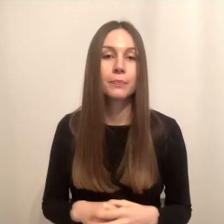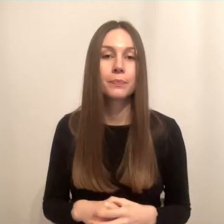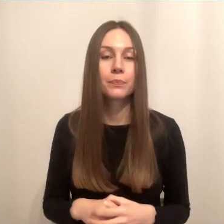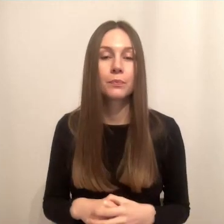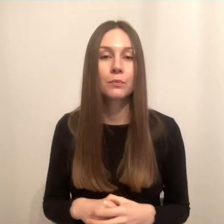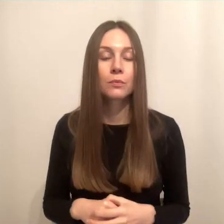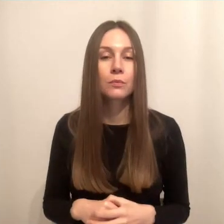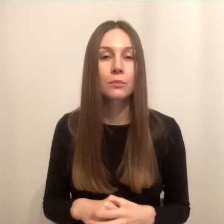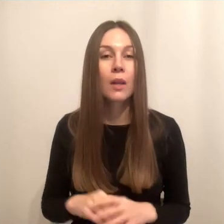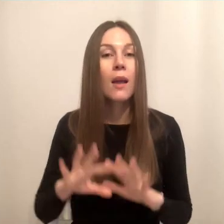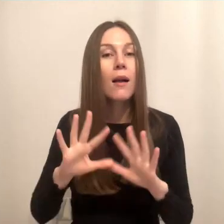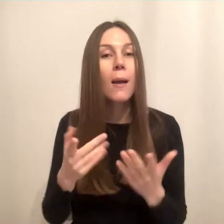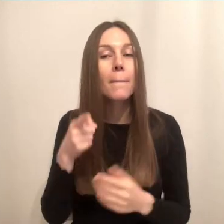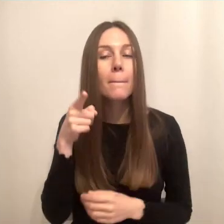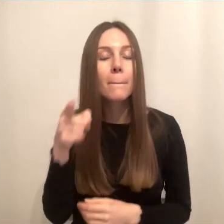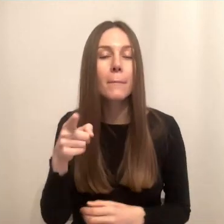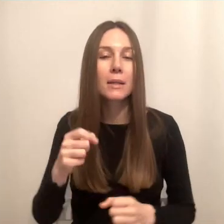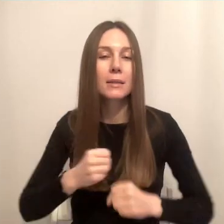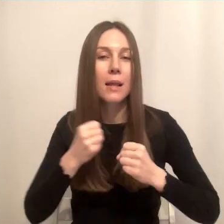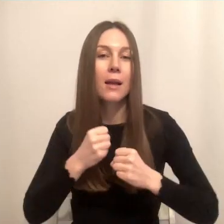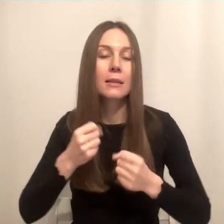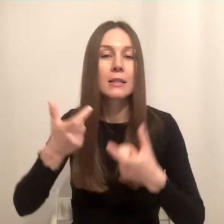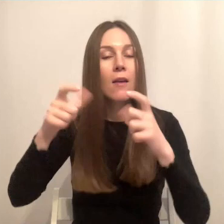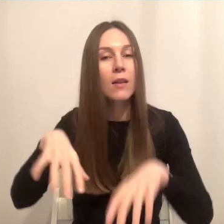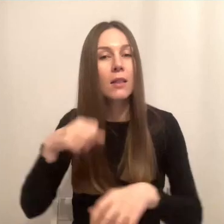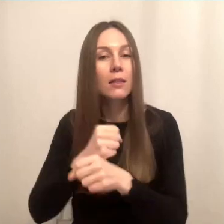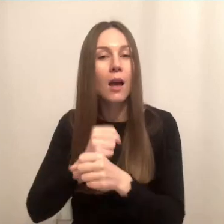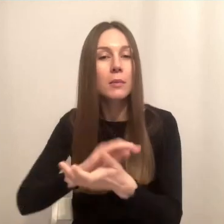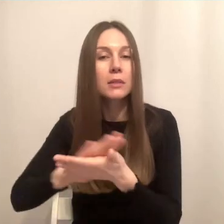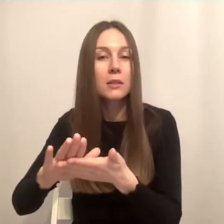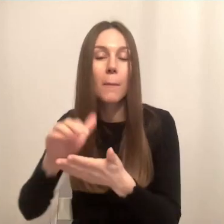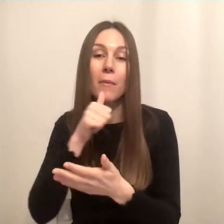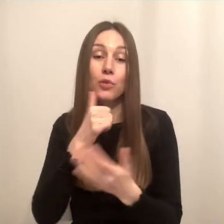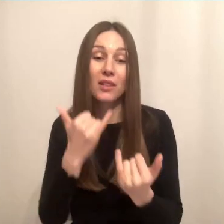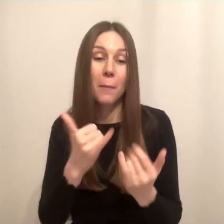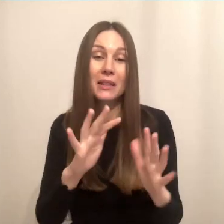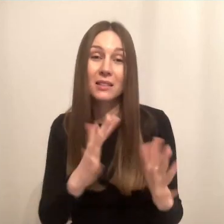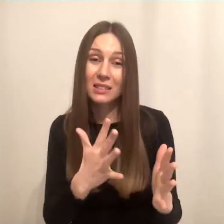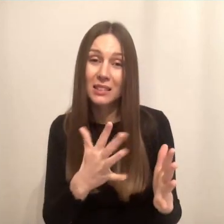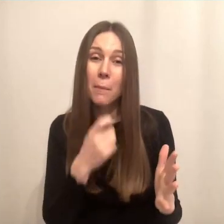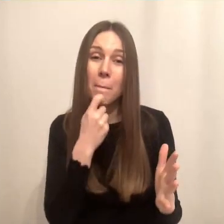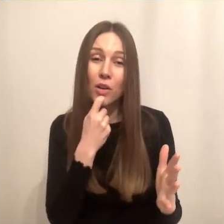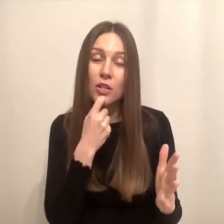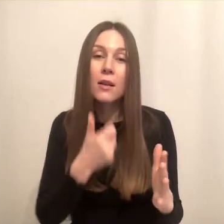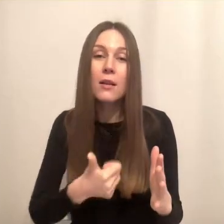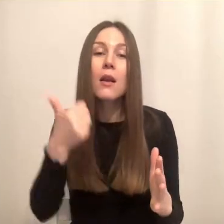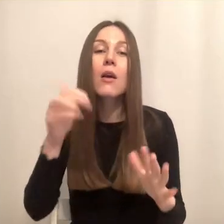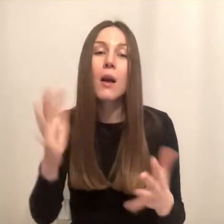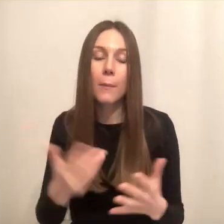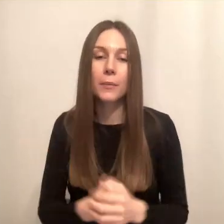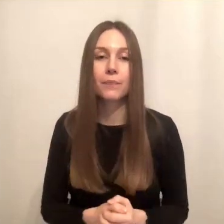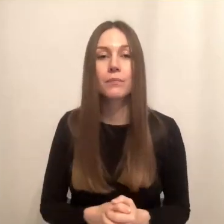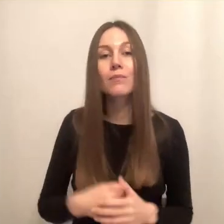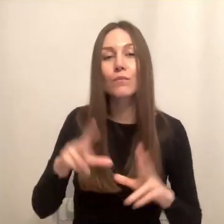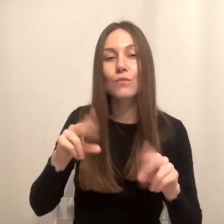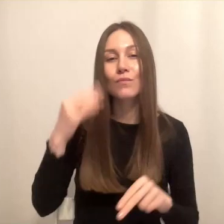siektumėt išskaidrinti savivaldybės darbą, jeigu manot, kad to skaidrumo yra per mažai? Tikrai manau, kad to